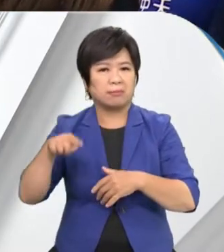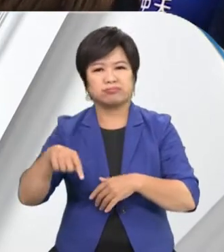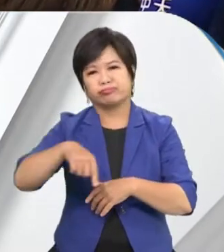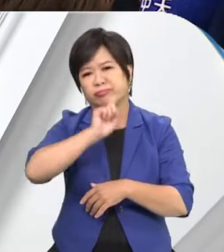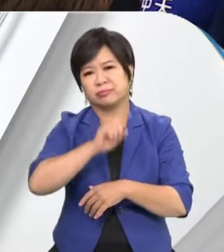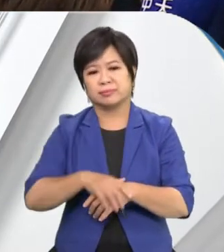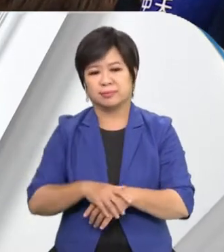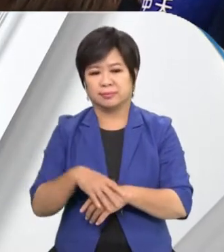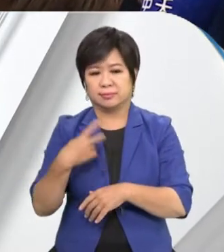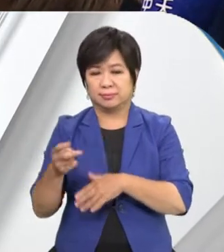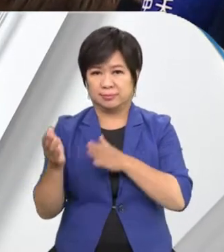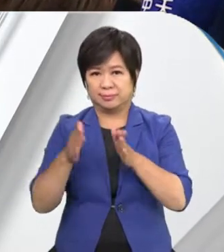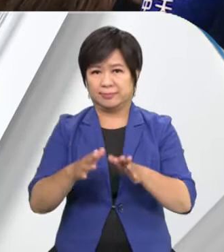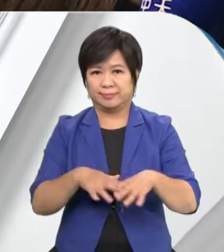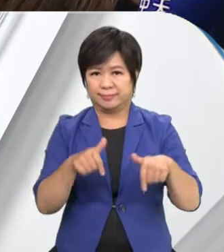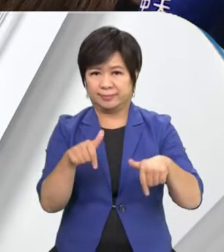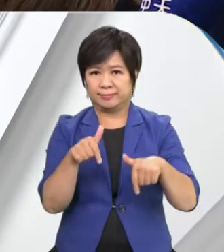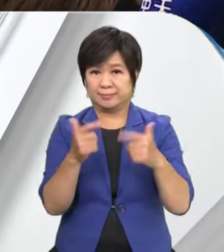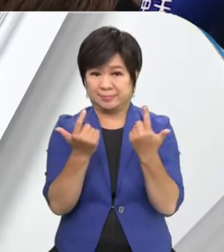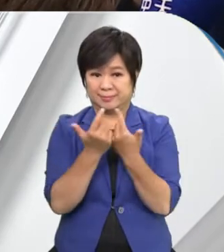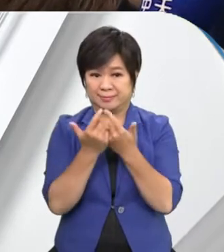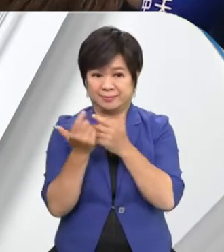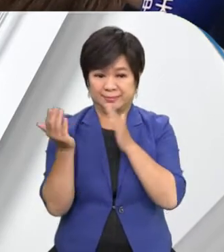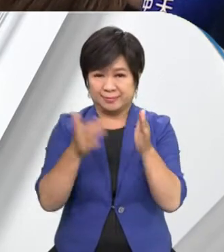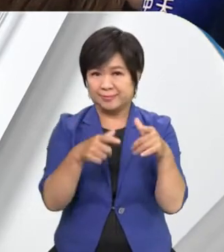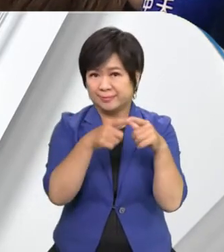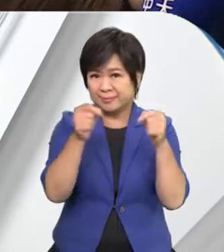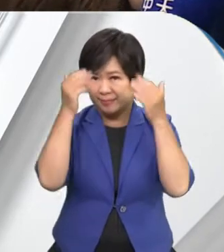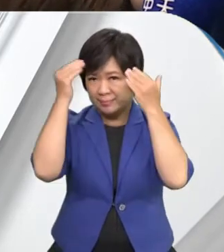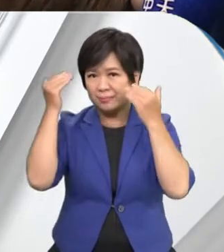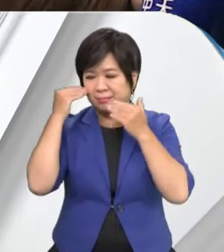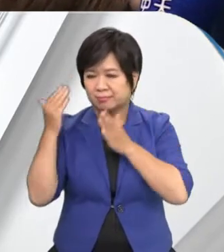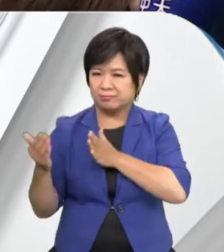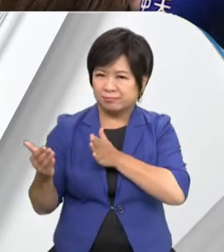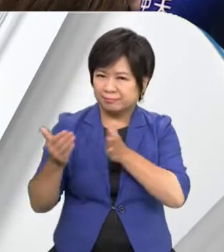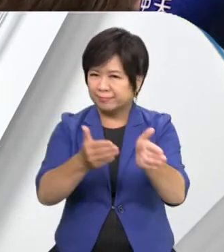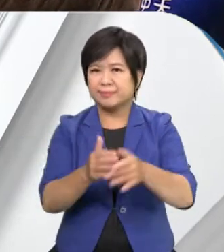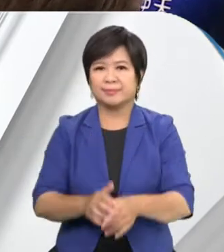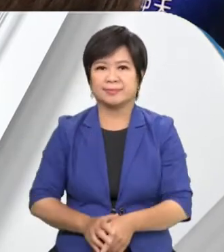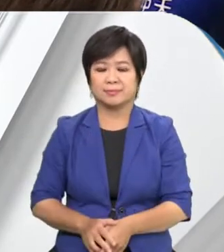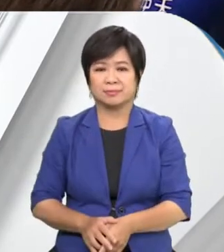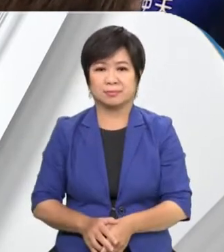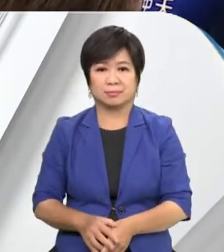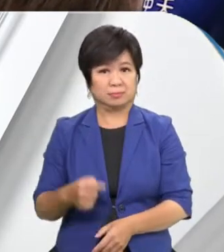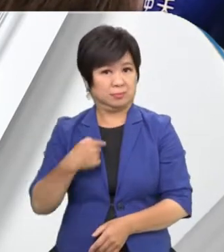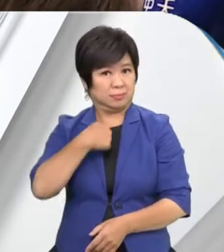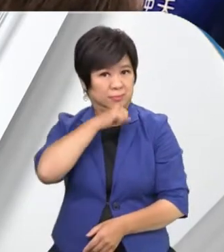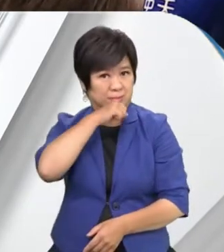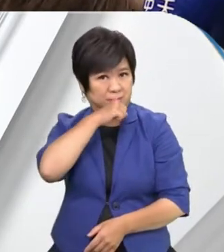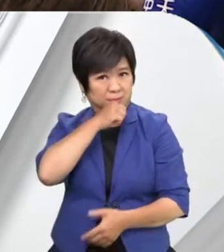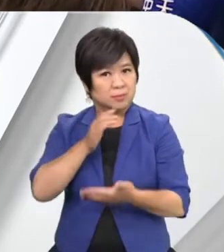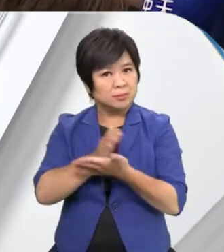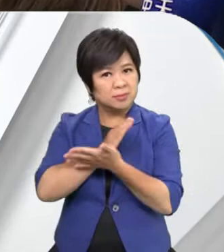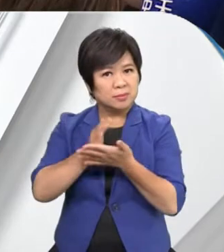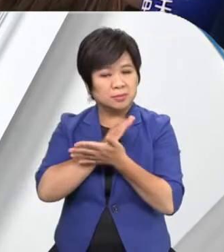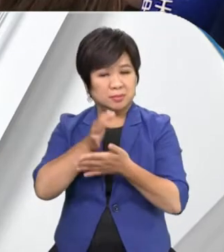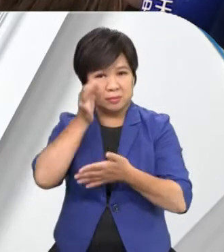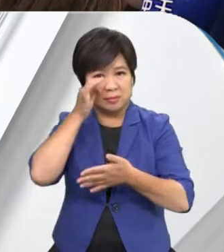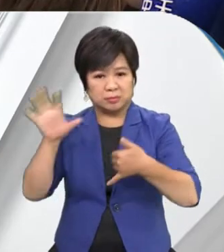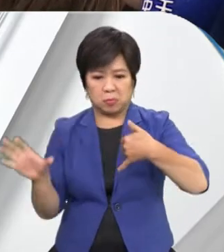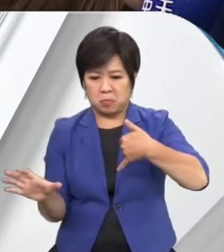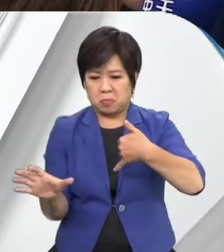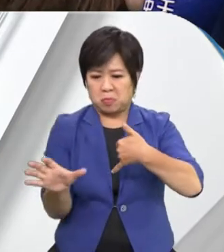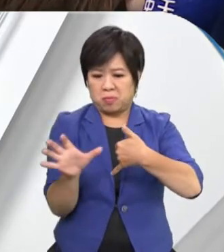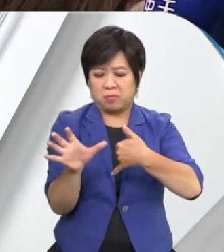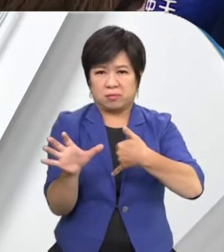后再朝西北的方向再转日韩一带的方向上来移动。那对我们来讲以目前的资料上来看，直接